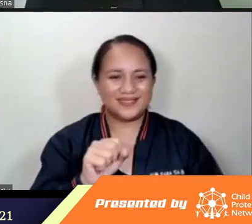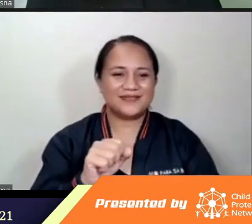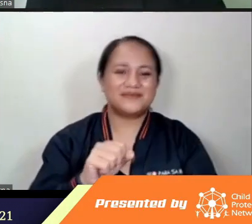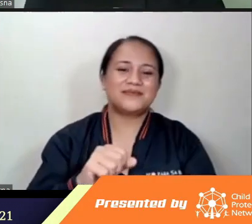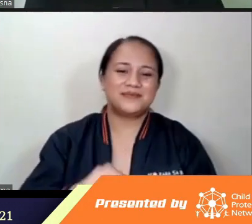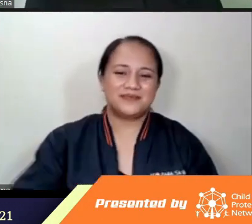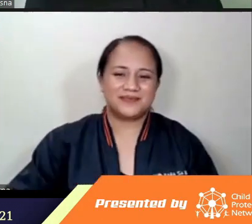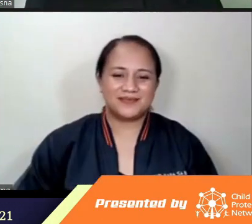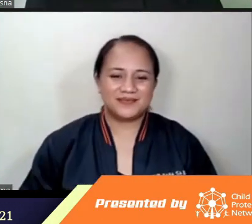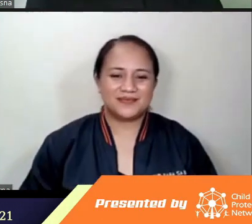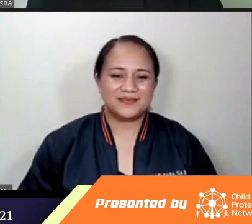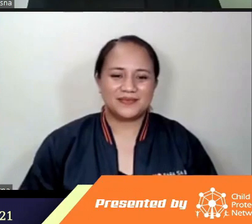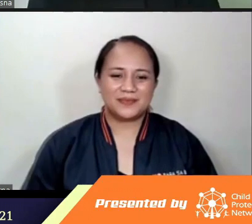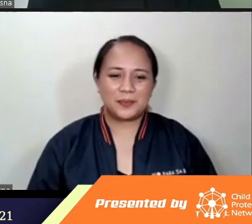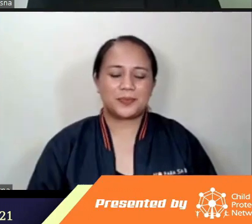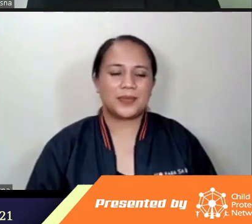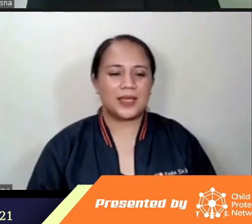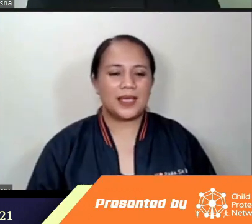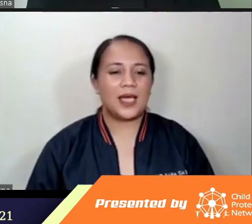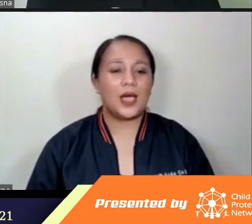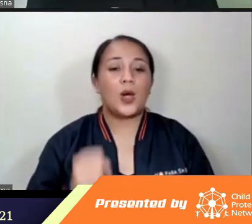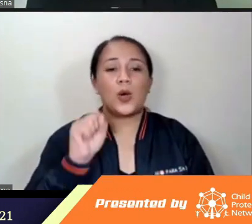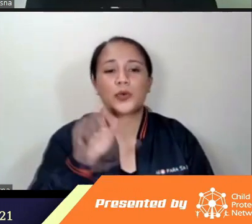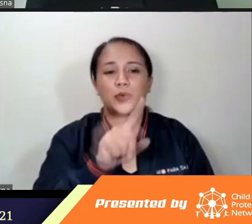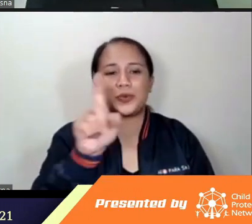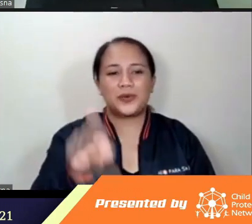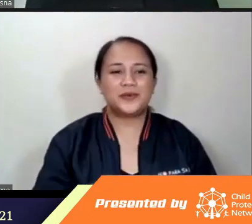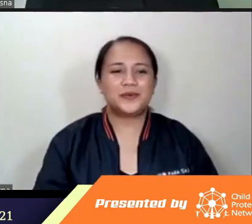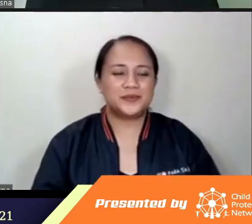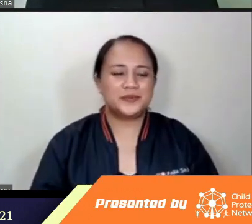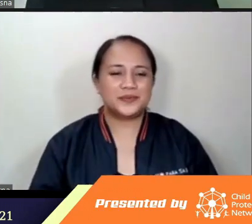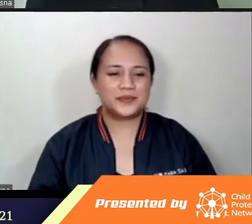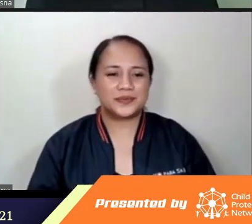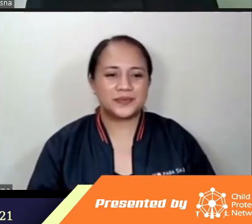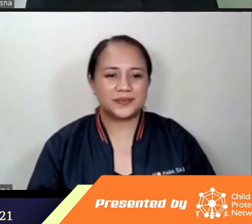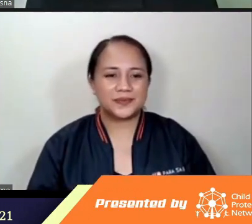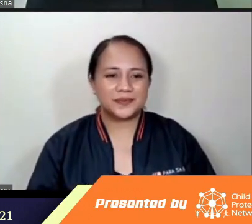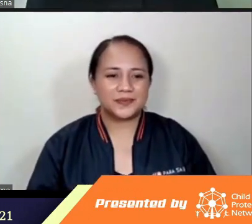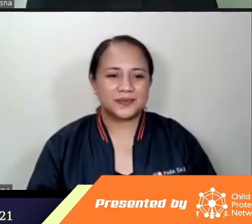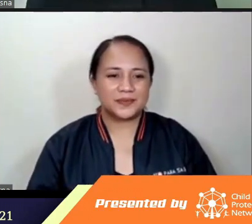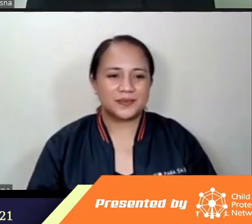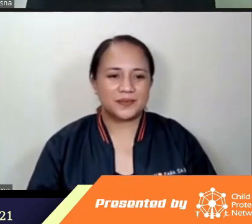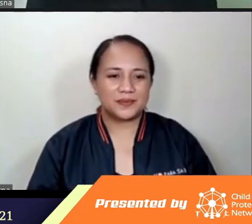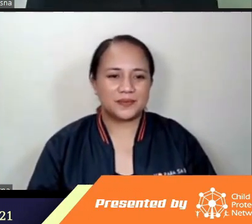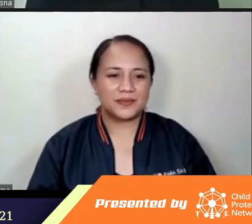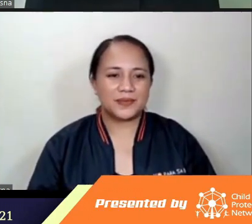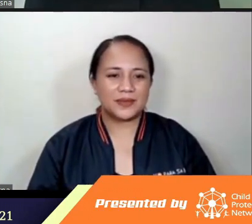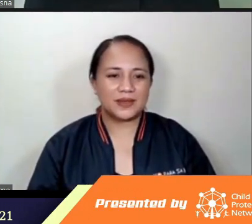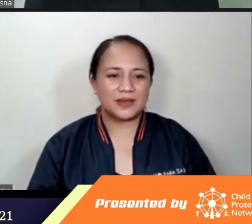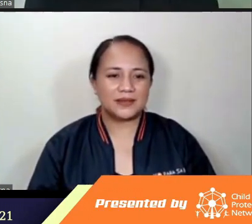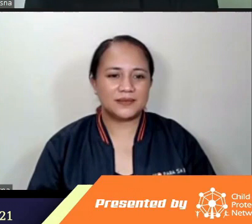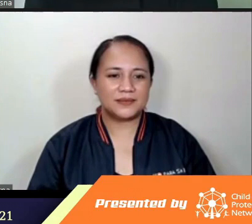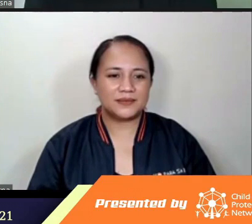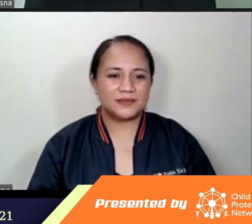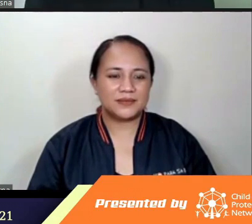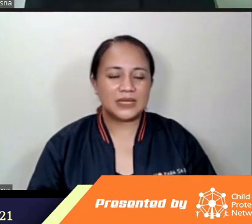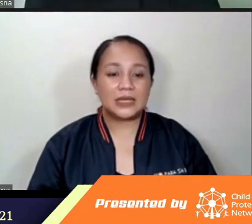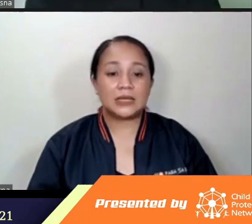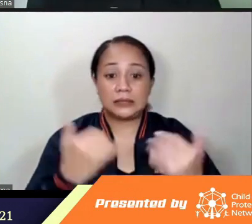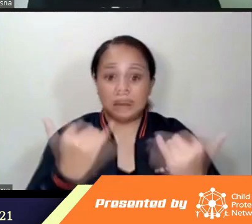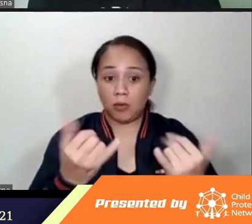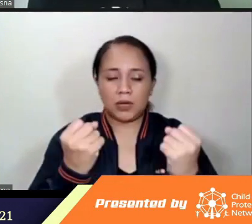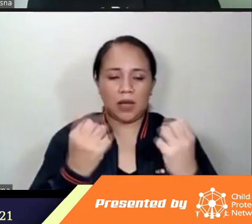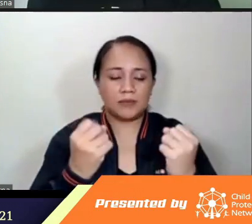po. All right. Your question is, sa ngayon, maraming bata na ang nasa social